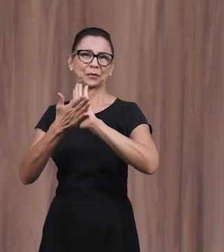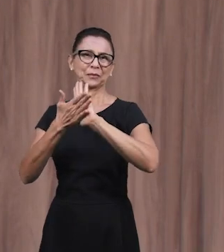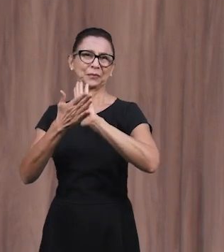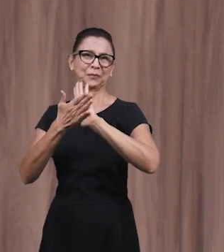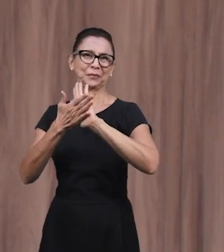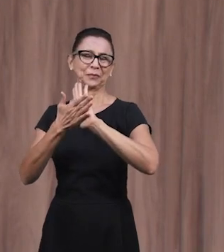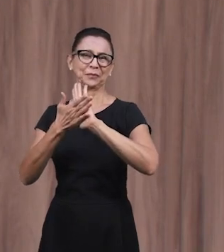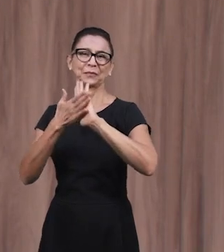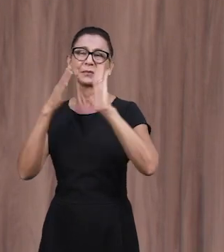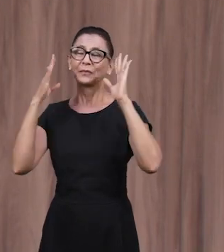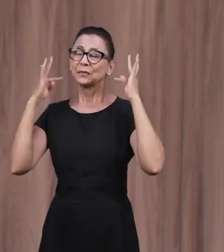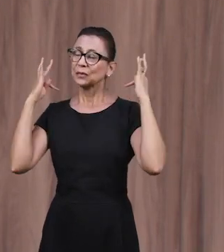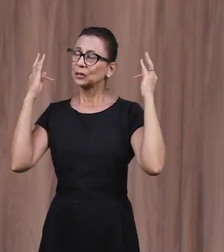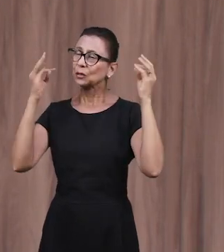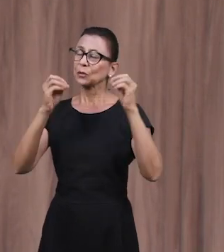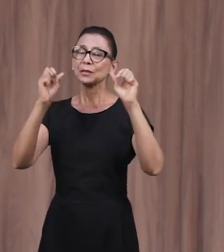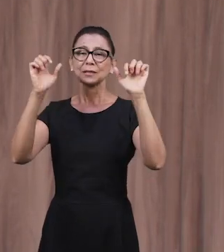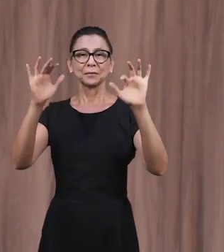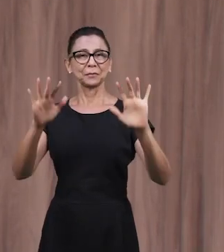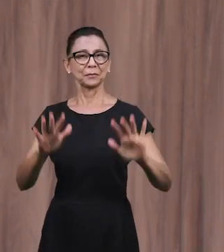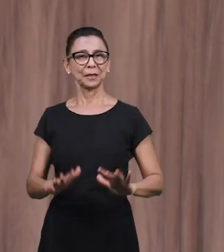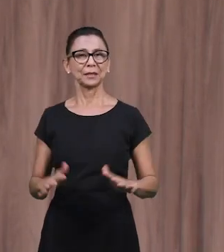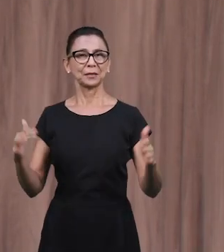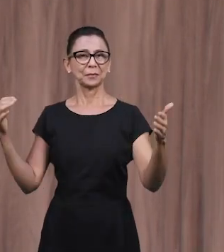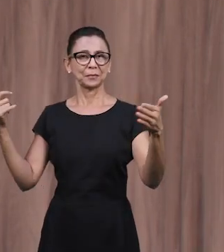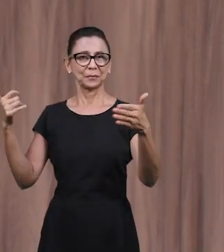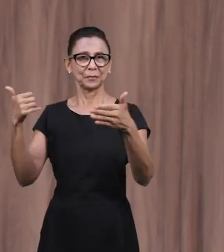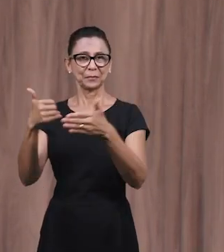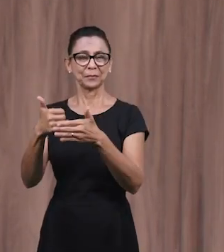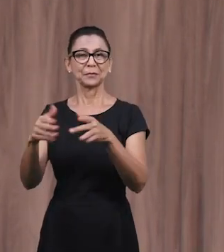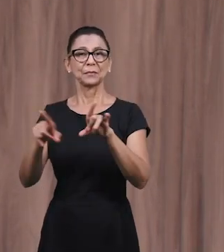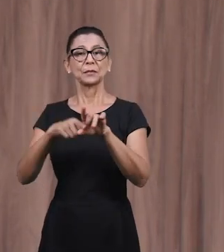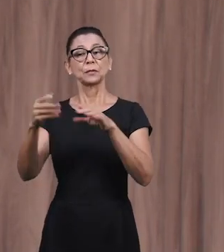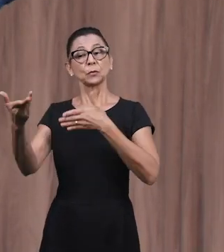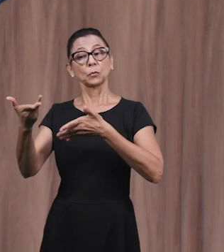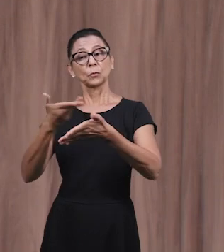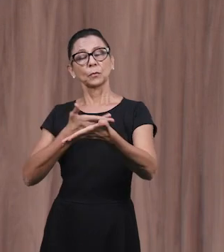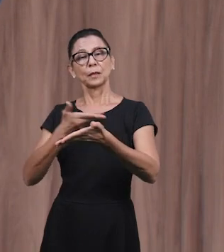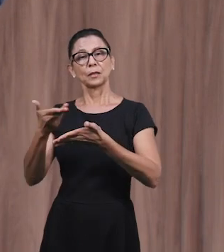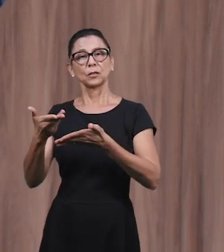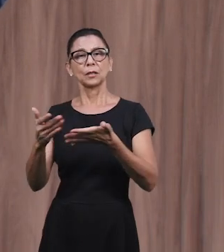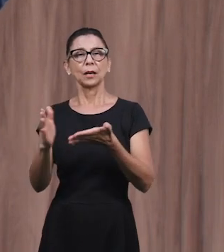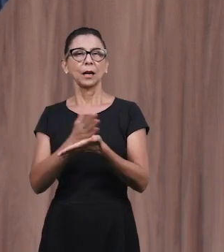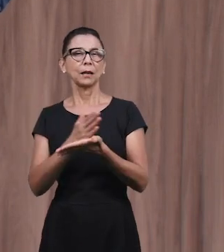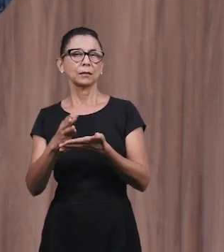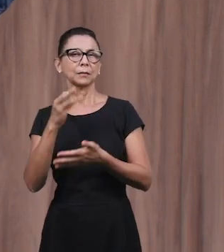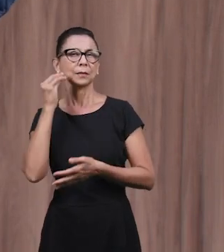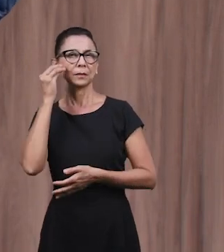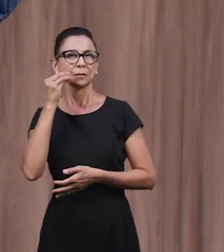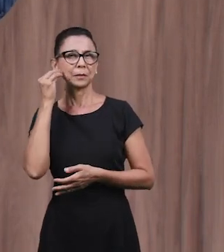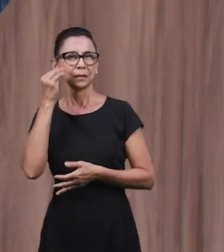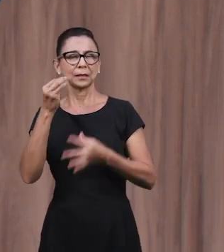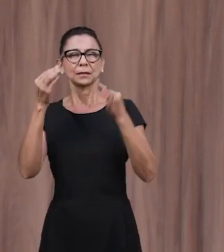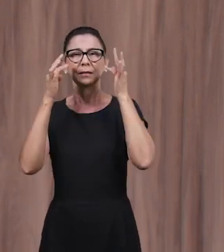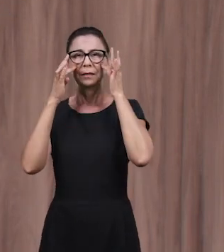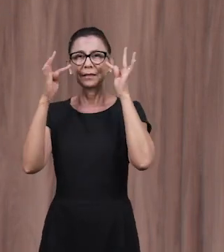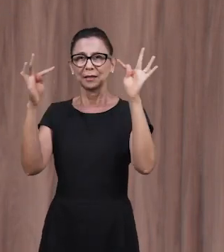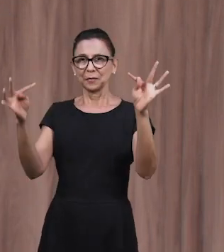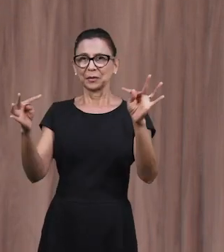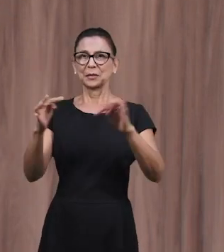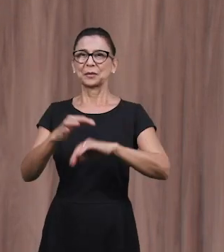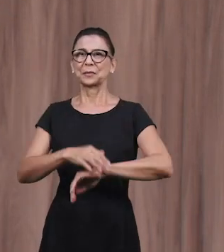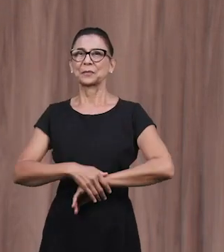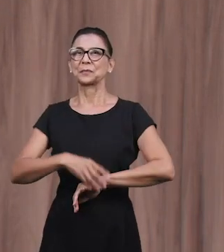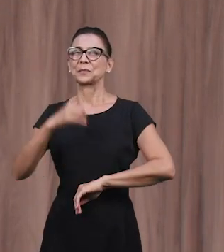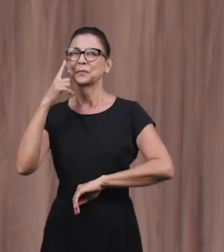louange. Pour toutes les bénédictions touchées et partager avec vous quelques expériences et témoignages